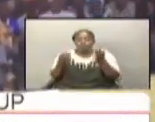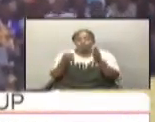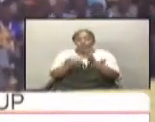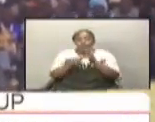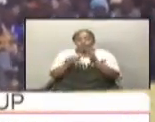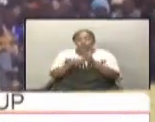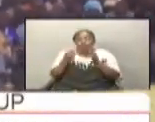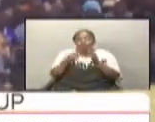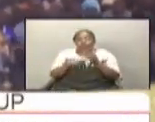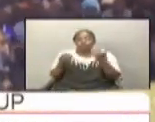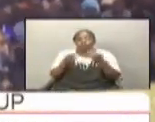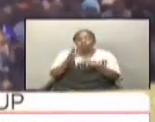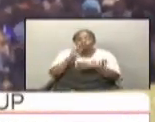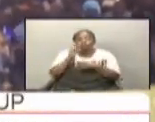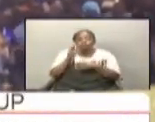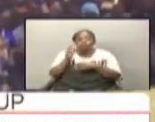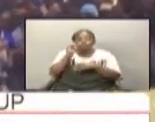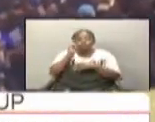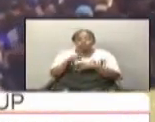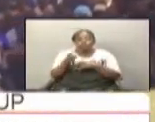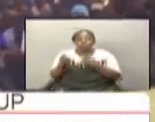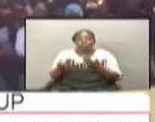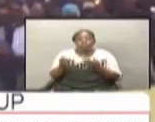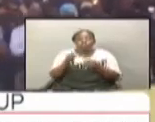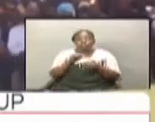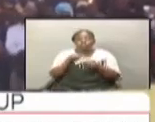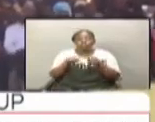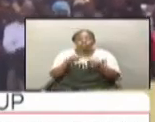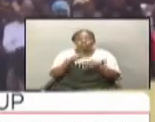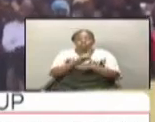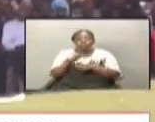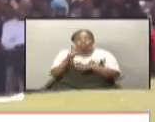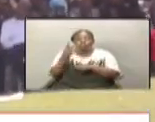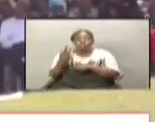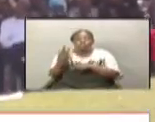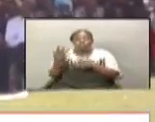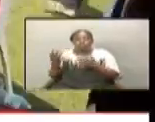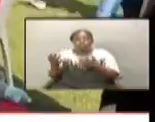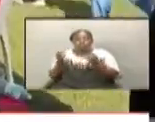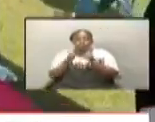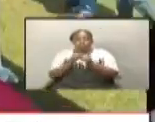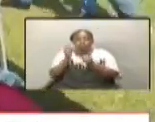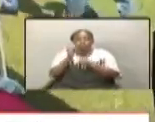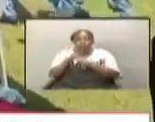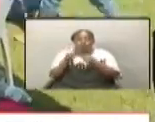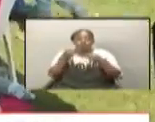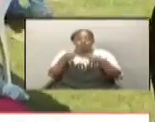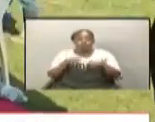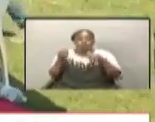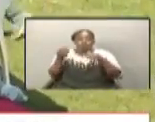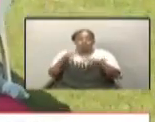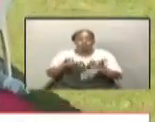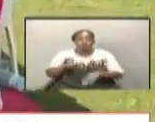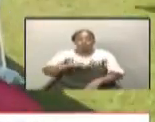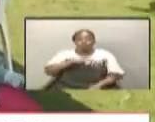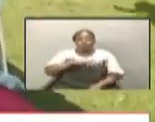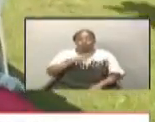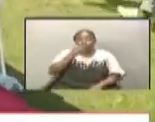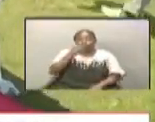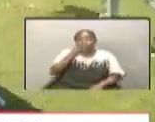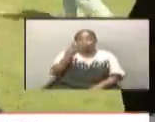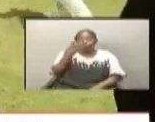mugamba oli ludda wa jangu ntukeko dakiika nga 5 oba 10 nga wameli atuse ku boda boda. Omugenzi yafidde ku myaka 5 nga lisina